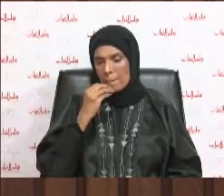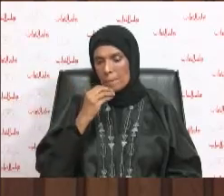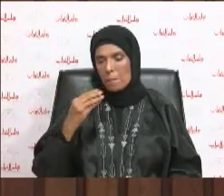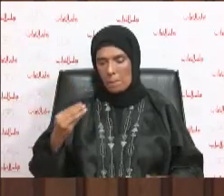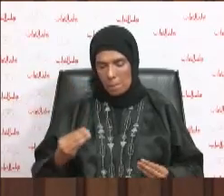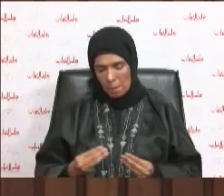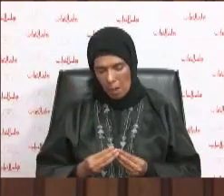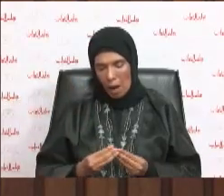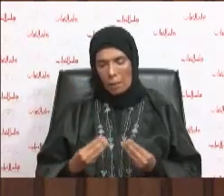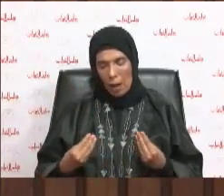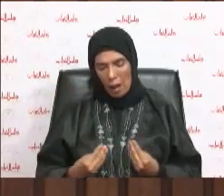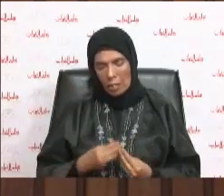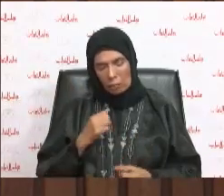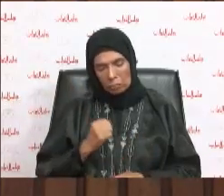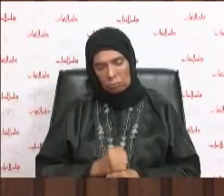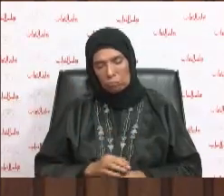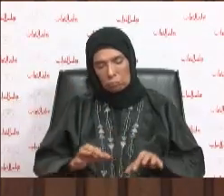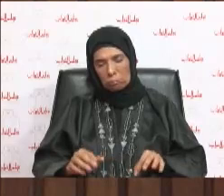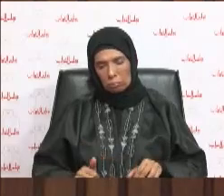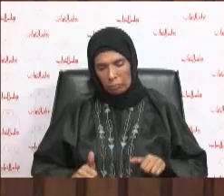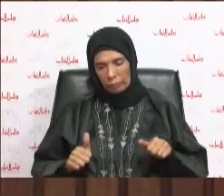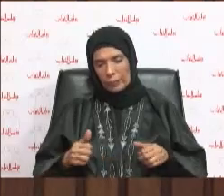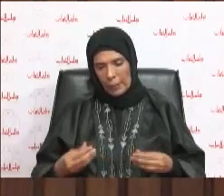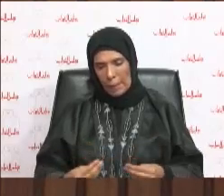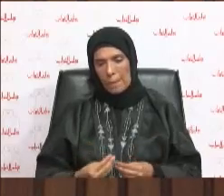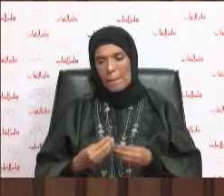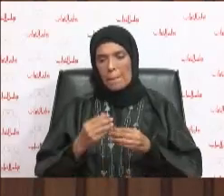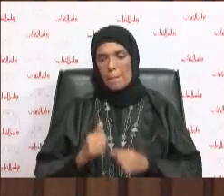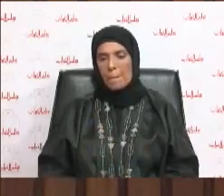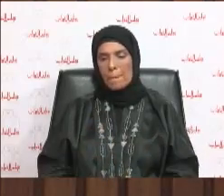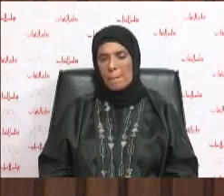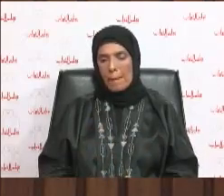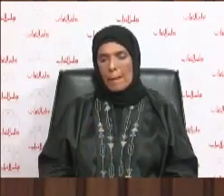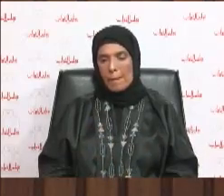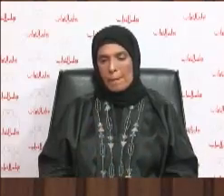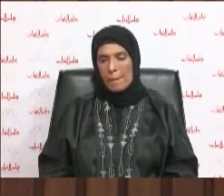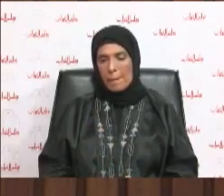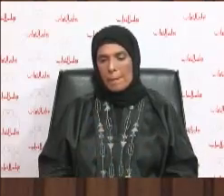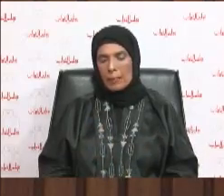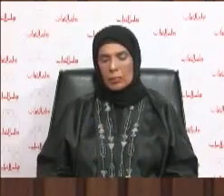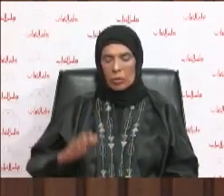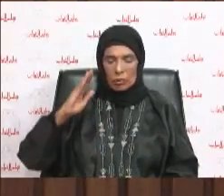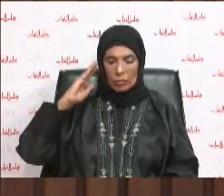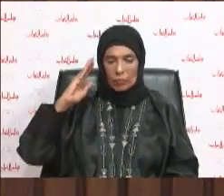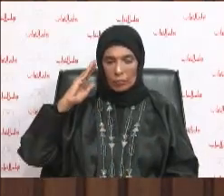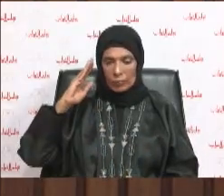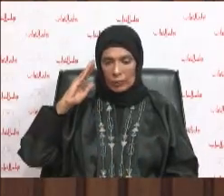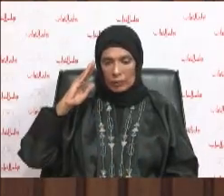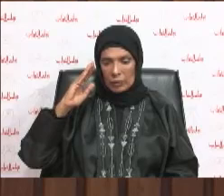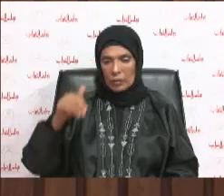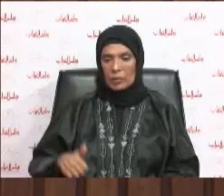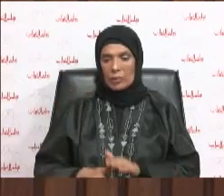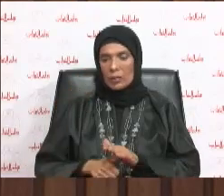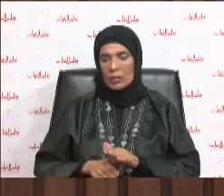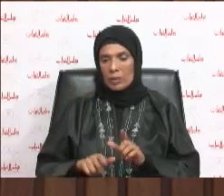الحرص فيه، ونحرص أيضا يدنا بيدكم لوضعه موضع التنفيذ. وأيضا أتقدم بالشكر الجزيل لسعادة رئيس